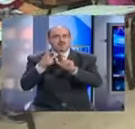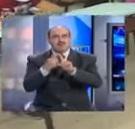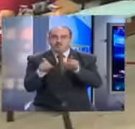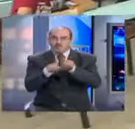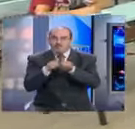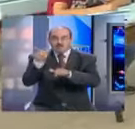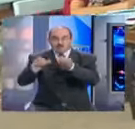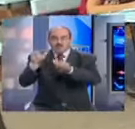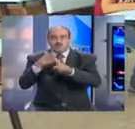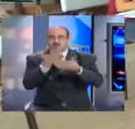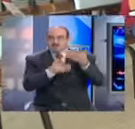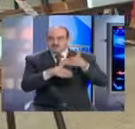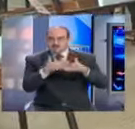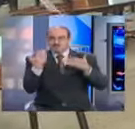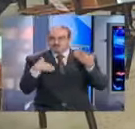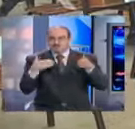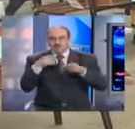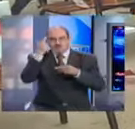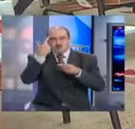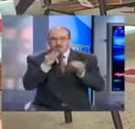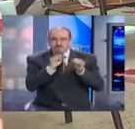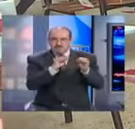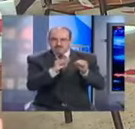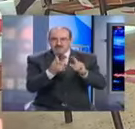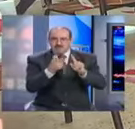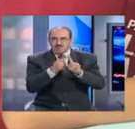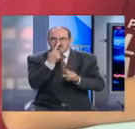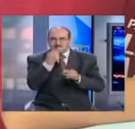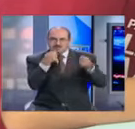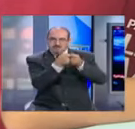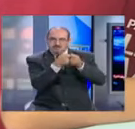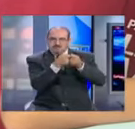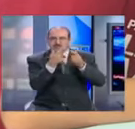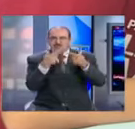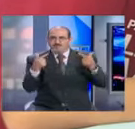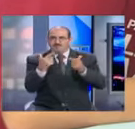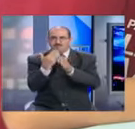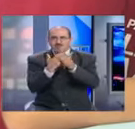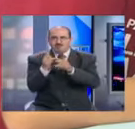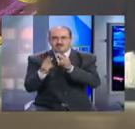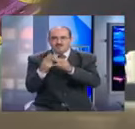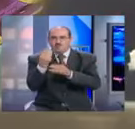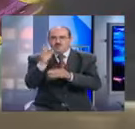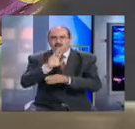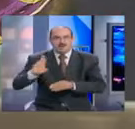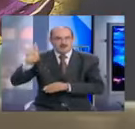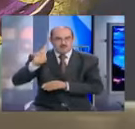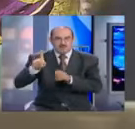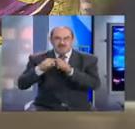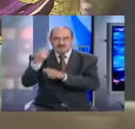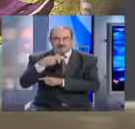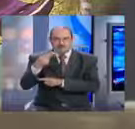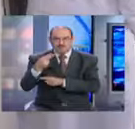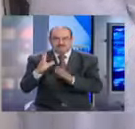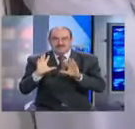ذوي الاحتياجات الخاصة لضمان التربية والتعليم المكيف عبر كافة ولايات الوطن. إنشاء مدرسة